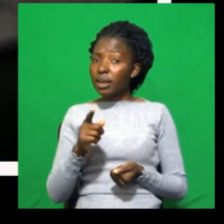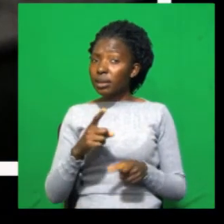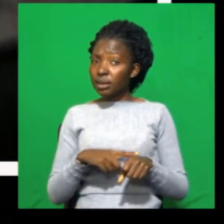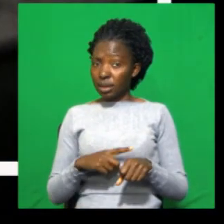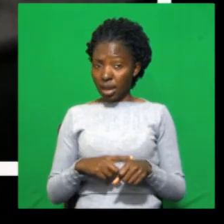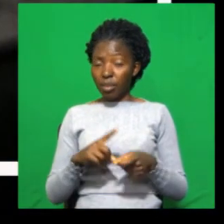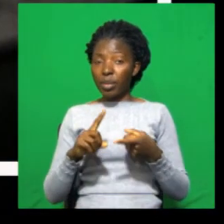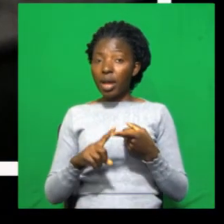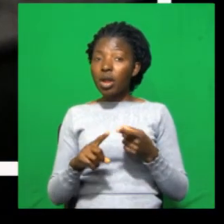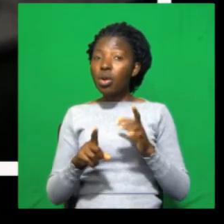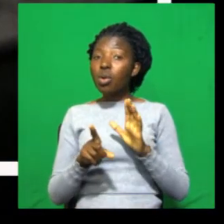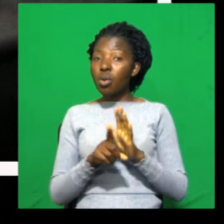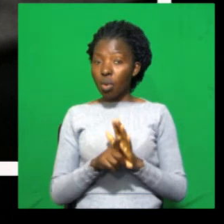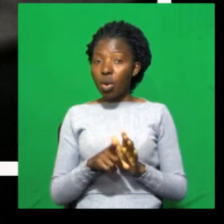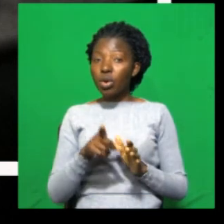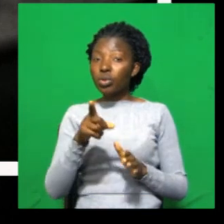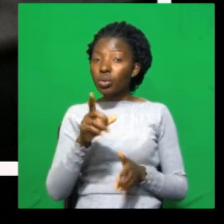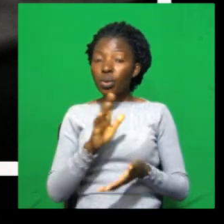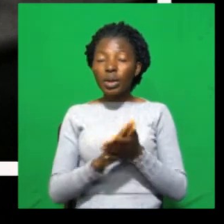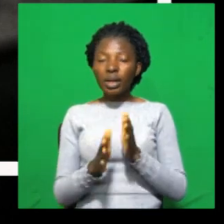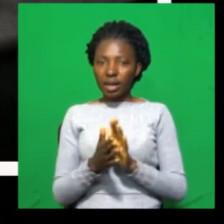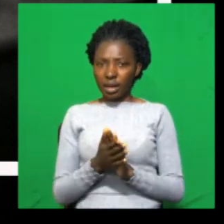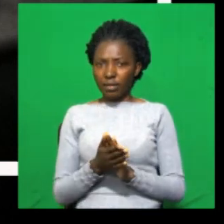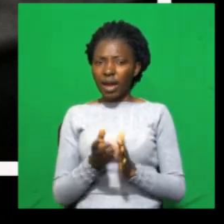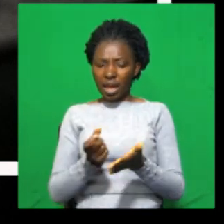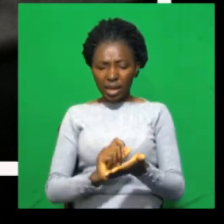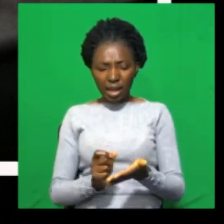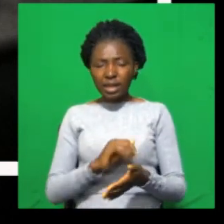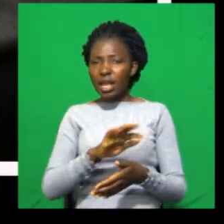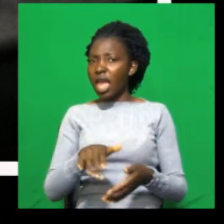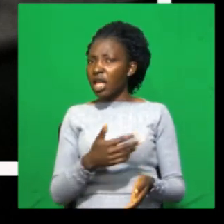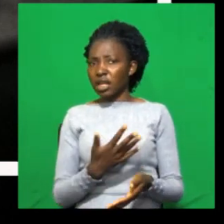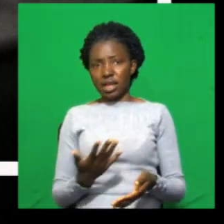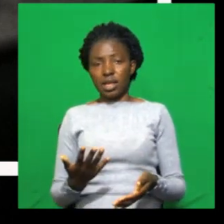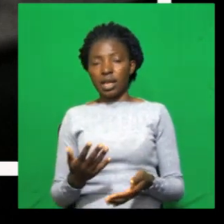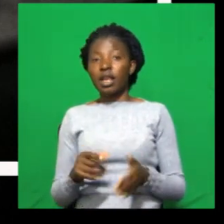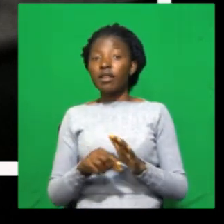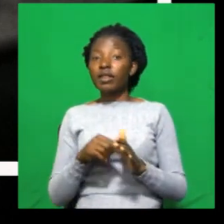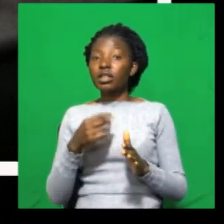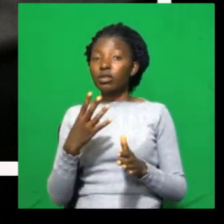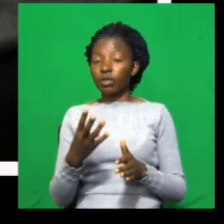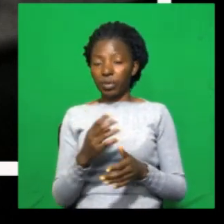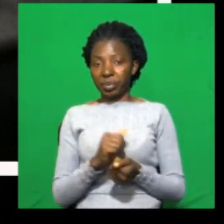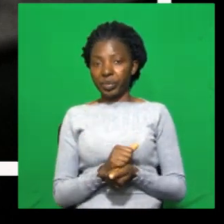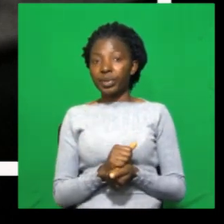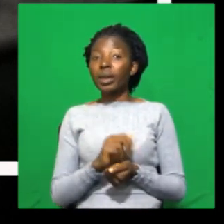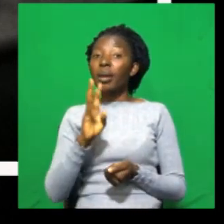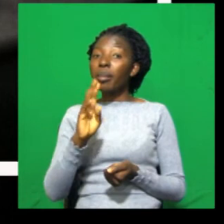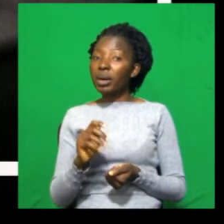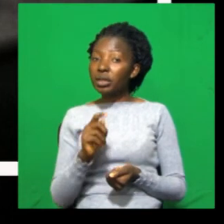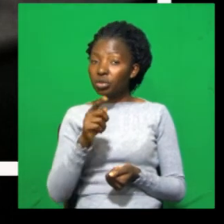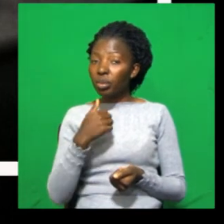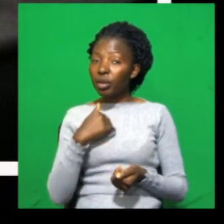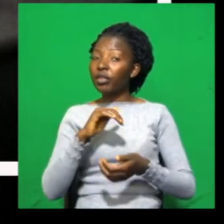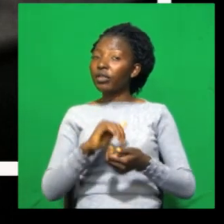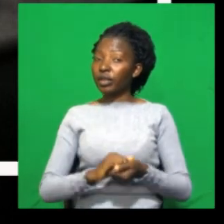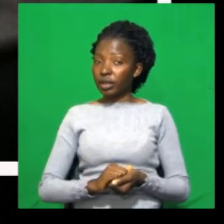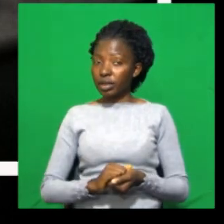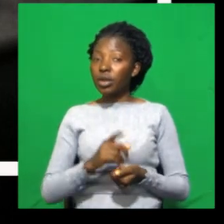nguva nemisa, hama dzangu, hamufaniri henyu kuti munyorerwe chinhu. Vhesi ya 4. Asi imi, hama